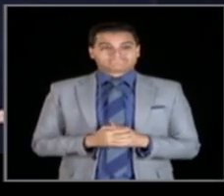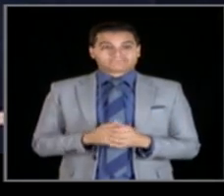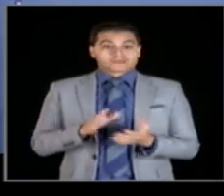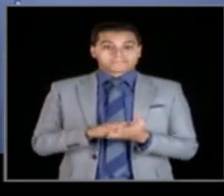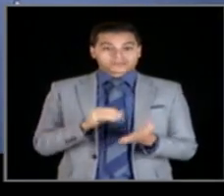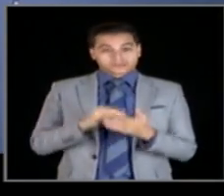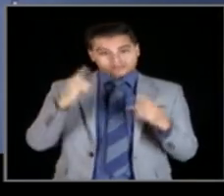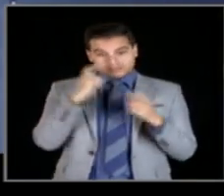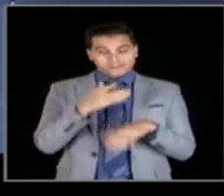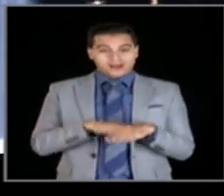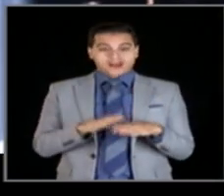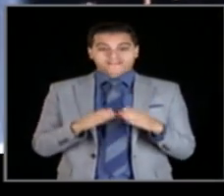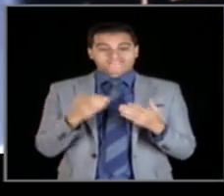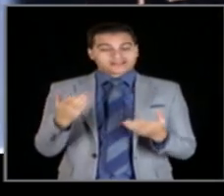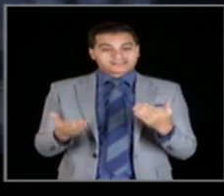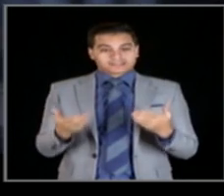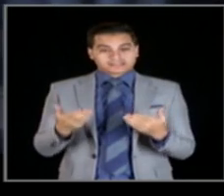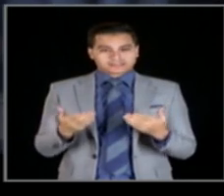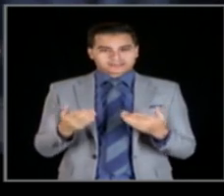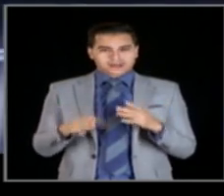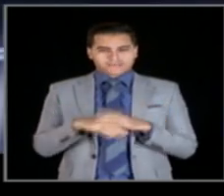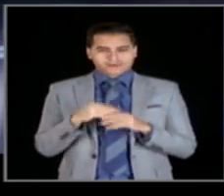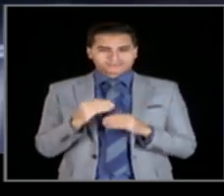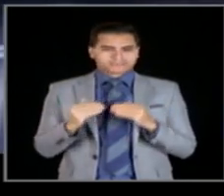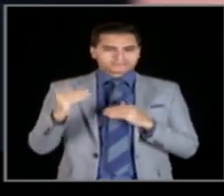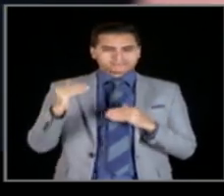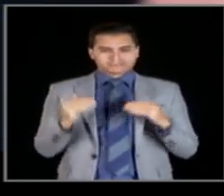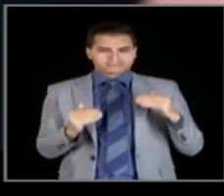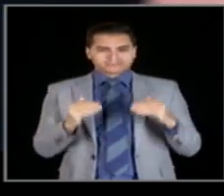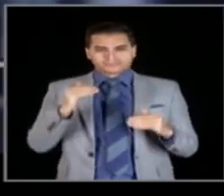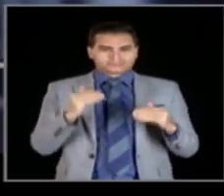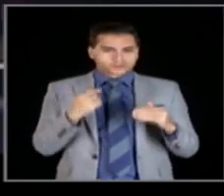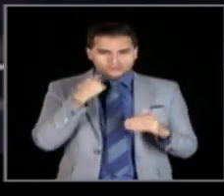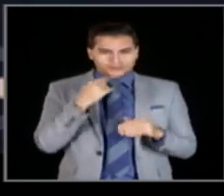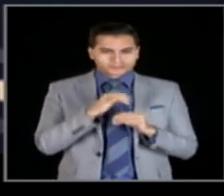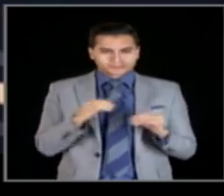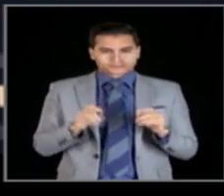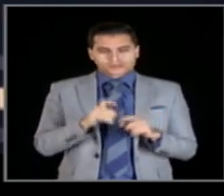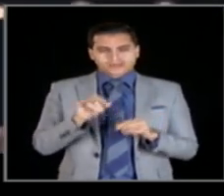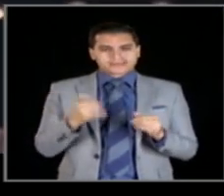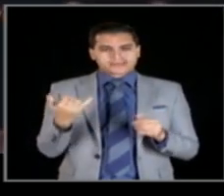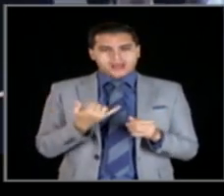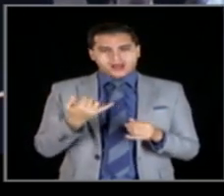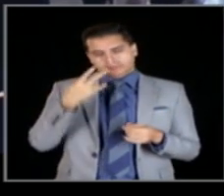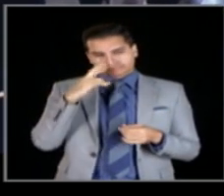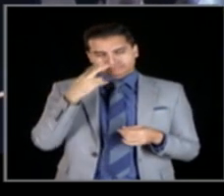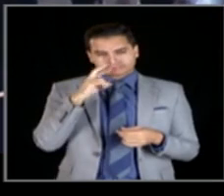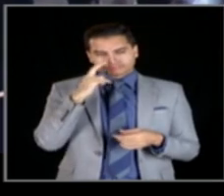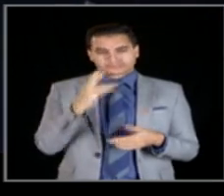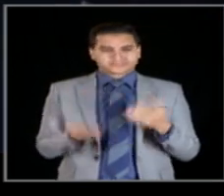بداية كانت صعبة على الفرقتين، عمالين ياخدوا الريسك ونقط كتير عمالة تطير وأسئلة سهلة ما